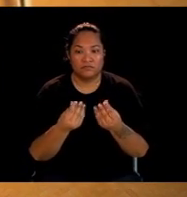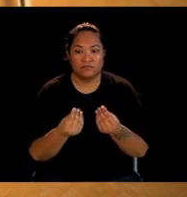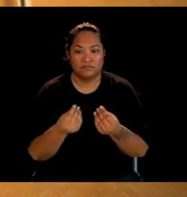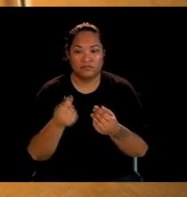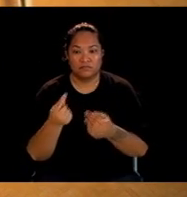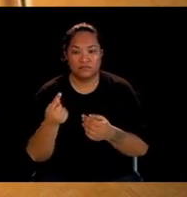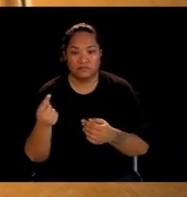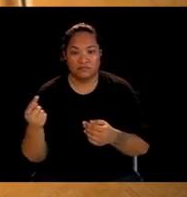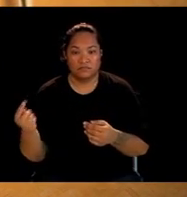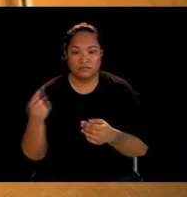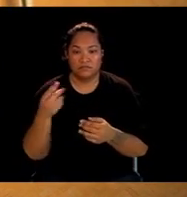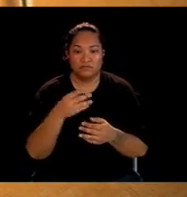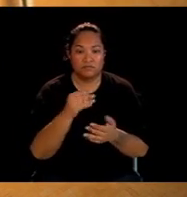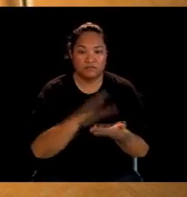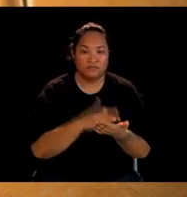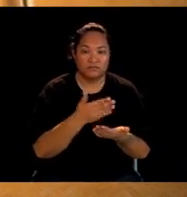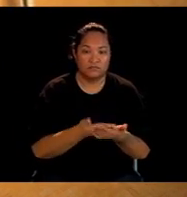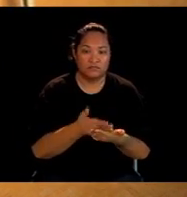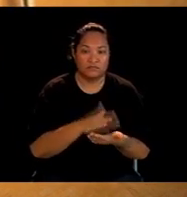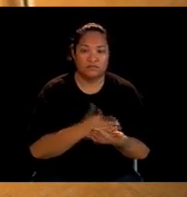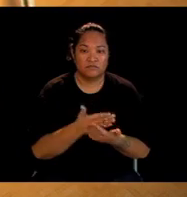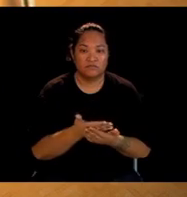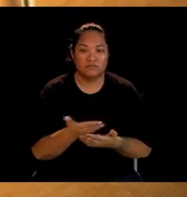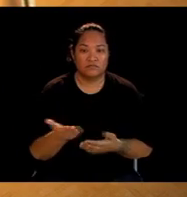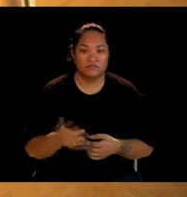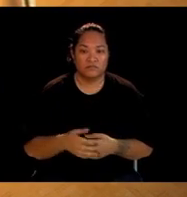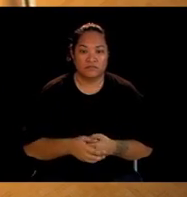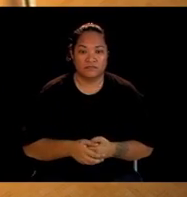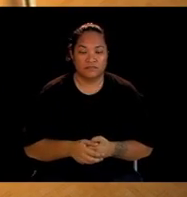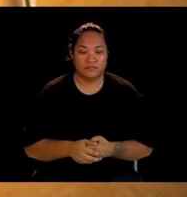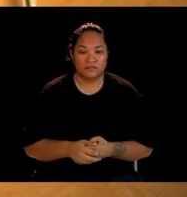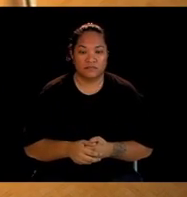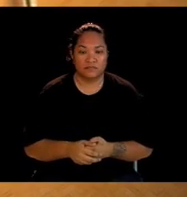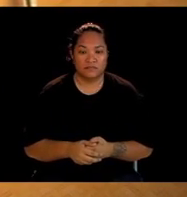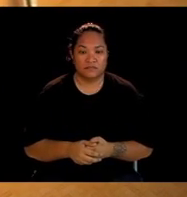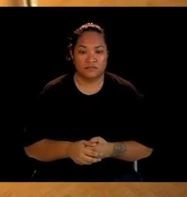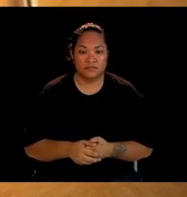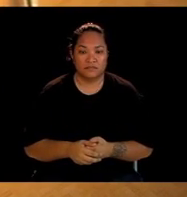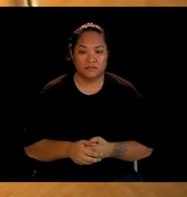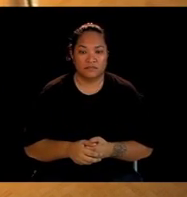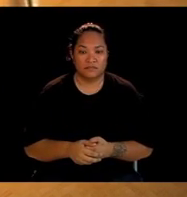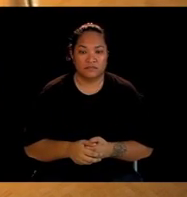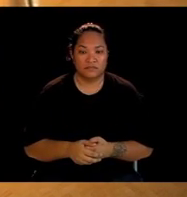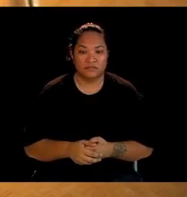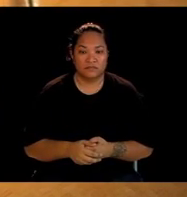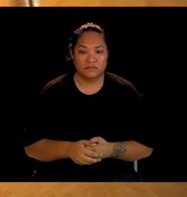mangomzu, lumak hulus, dan finatinas mamatinas nengkano.